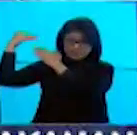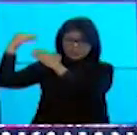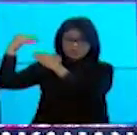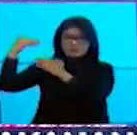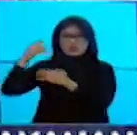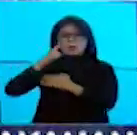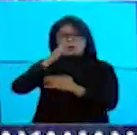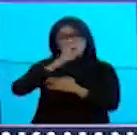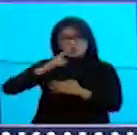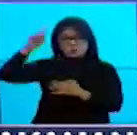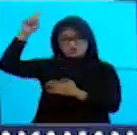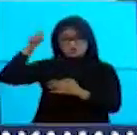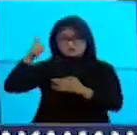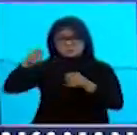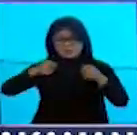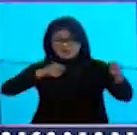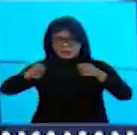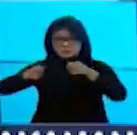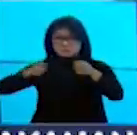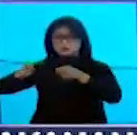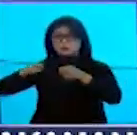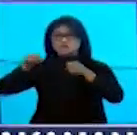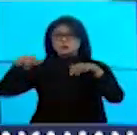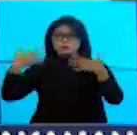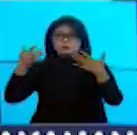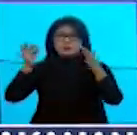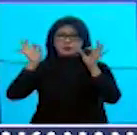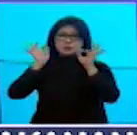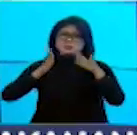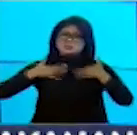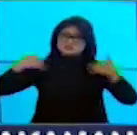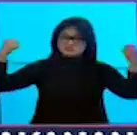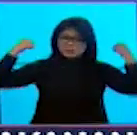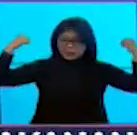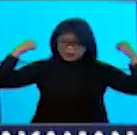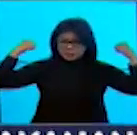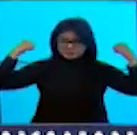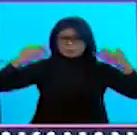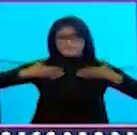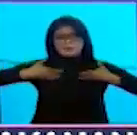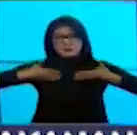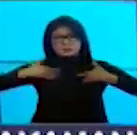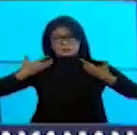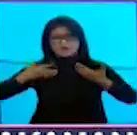kita menjadi sehat sehingga kita bahagia di dunia dan di akhirat.